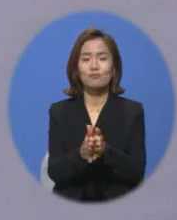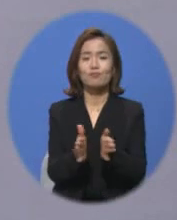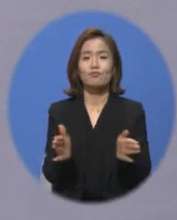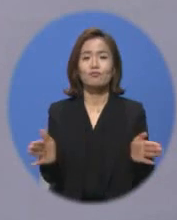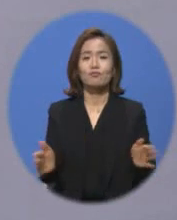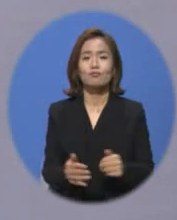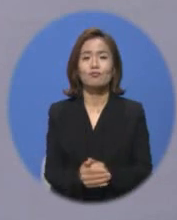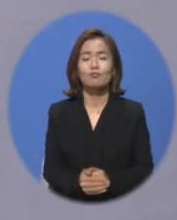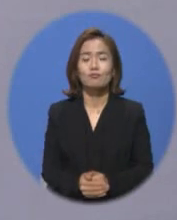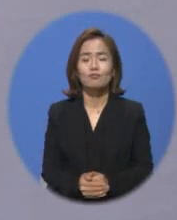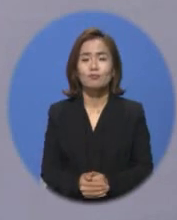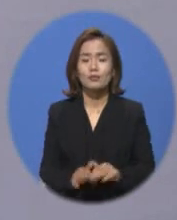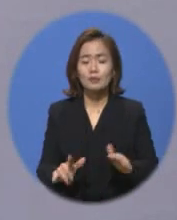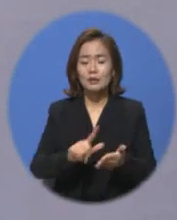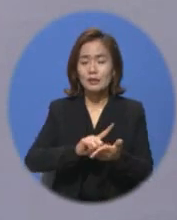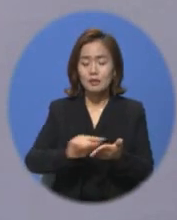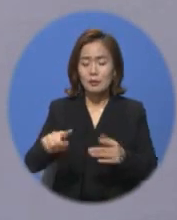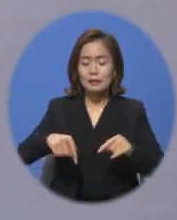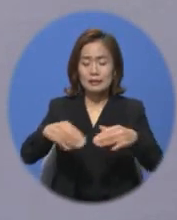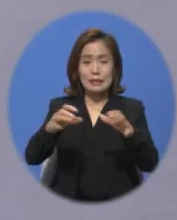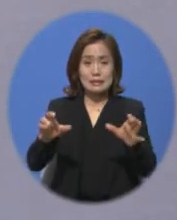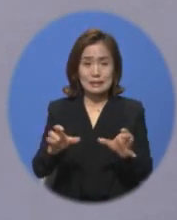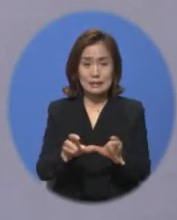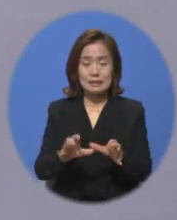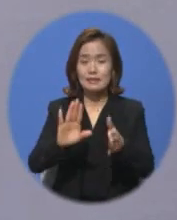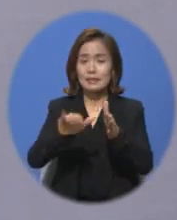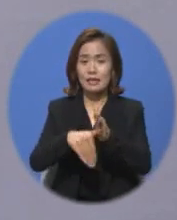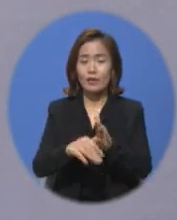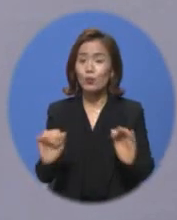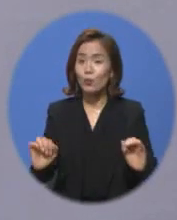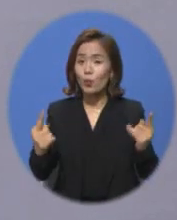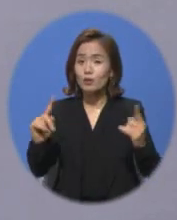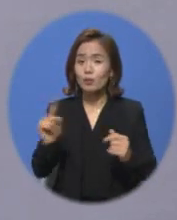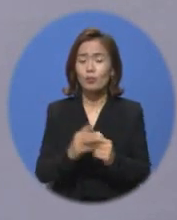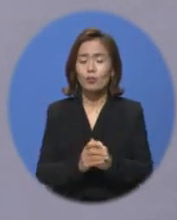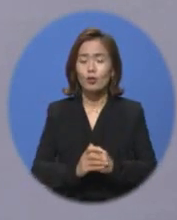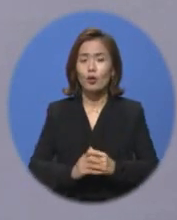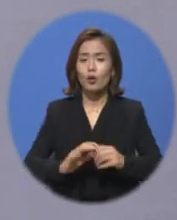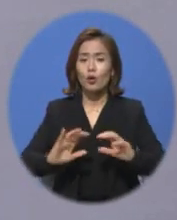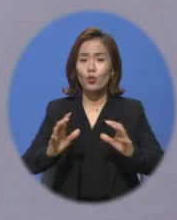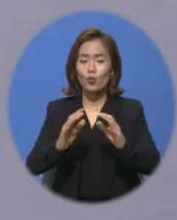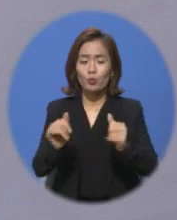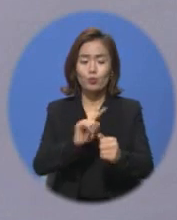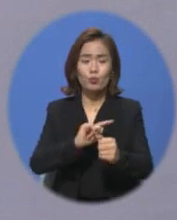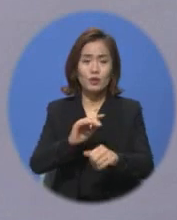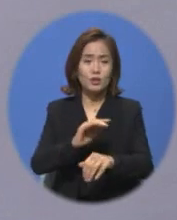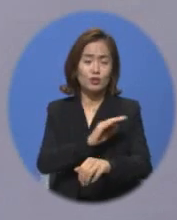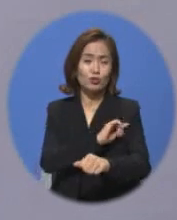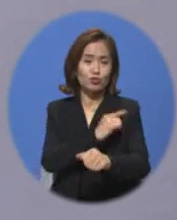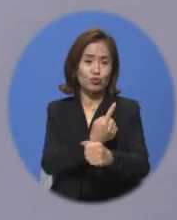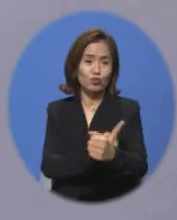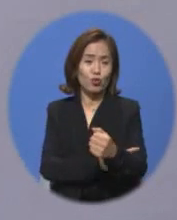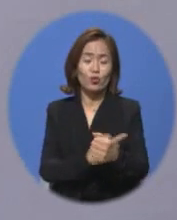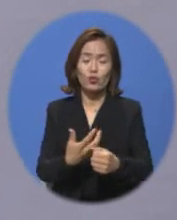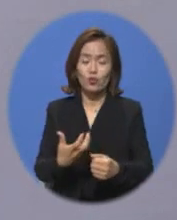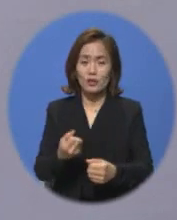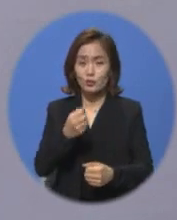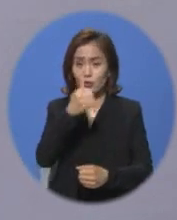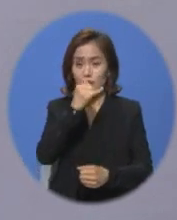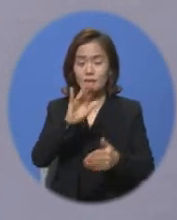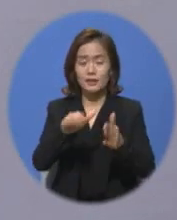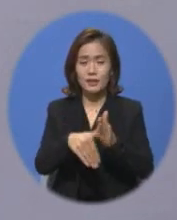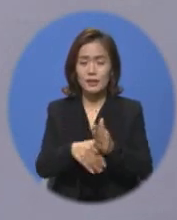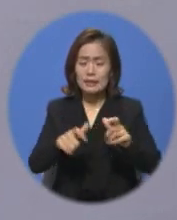드리겠습니다.우리는 지방자치의시대이자 동시에국민주권의시대에살고있습니다 .지역